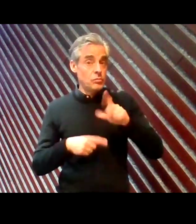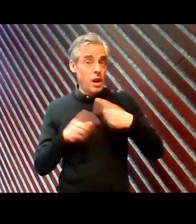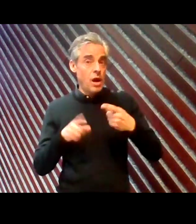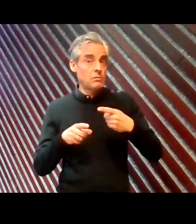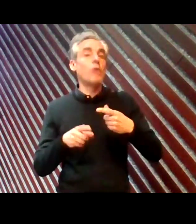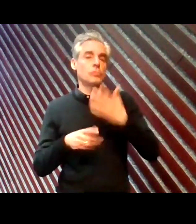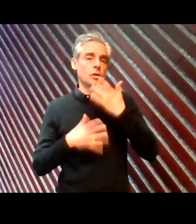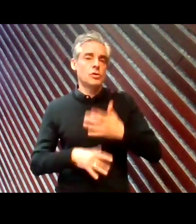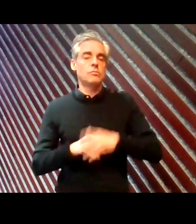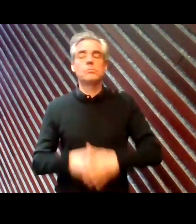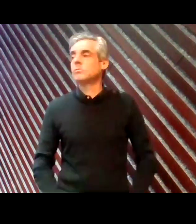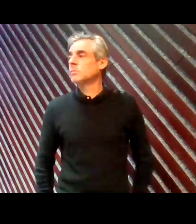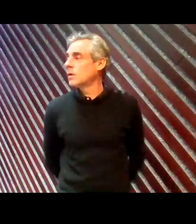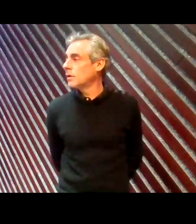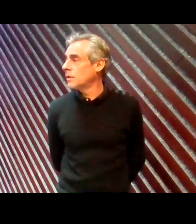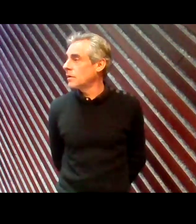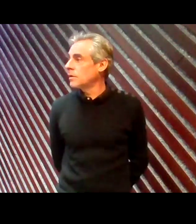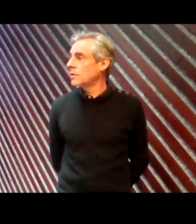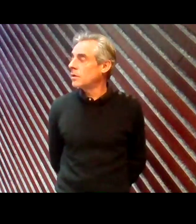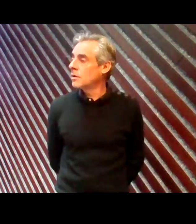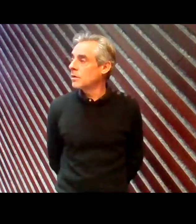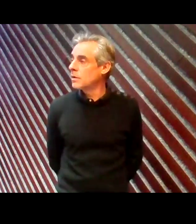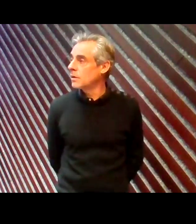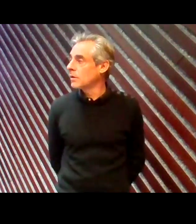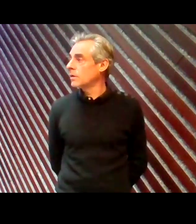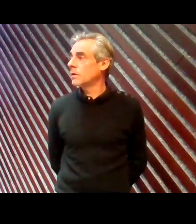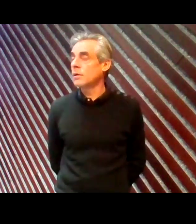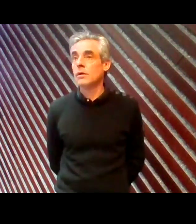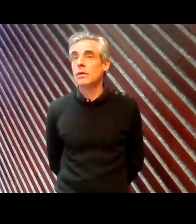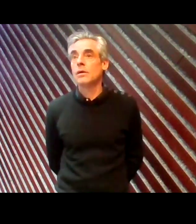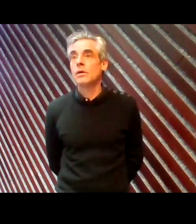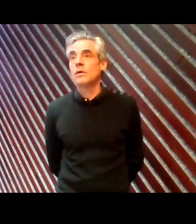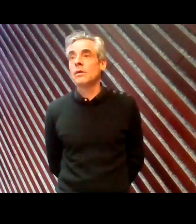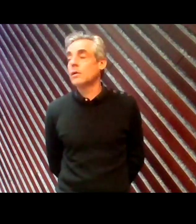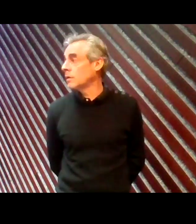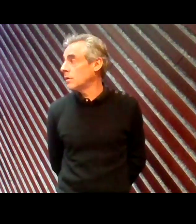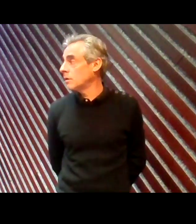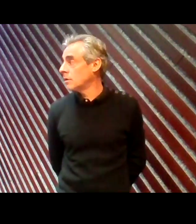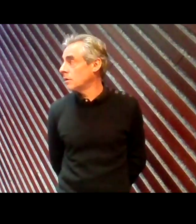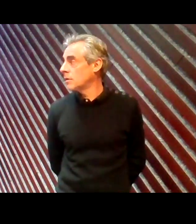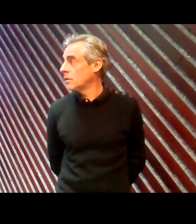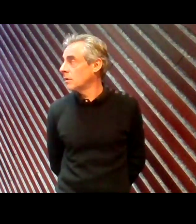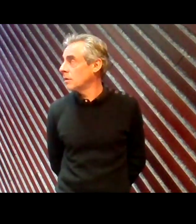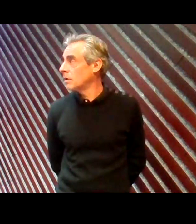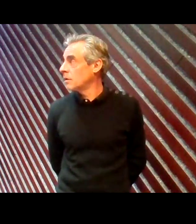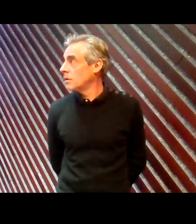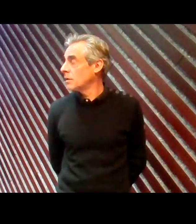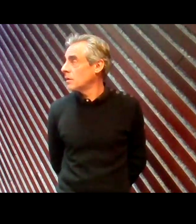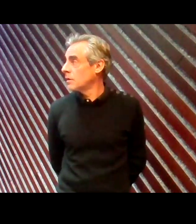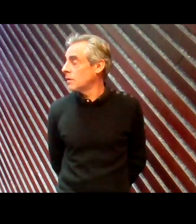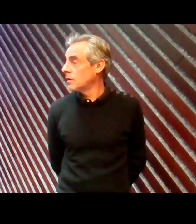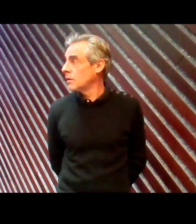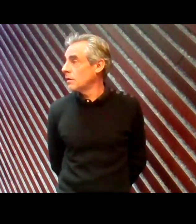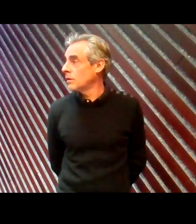réalisation je vais juste compléter pardon il y a une question dans le public qui a été levée il un petit